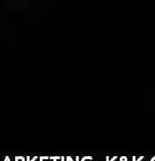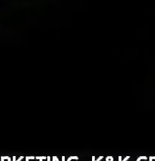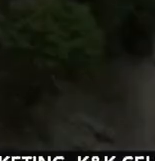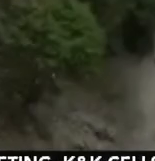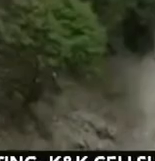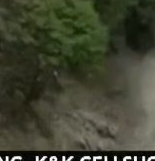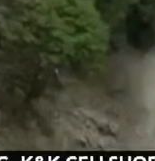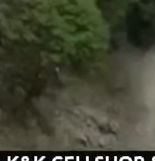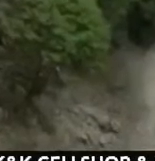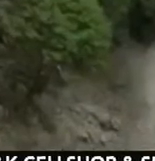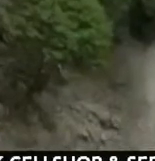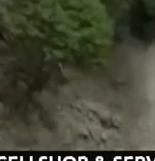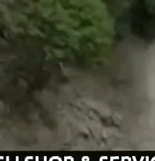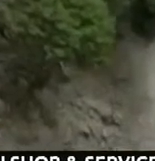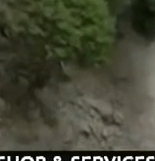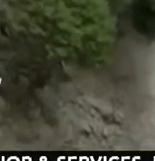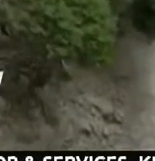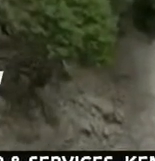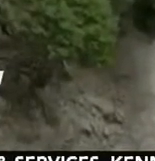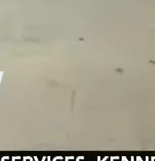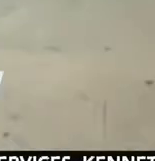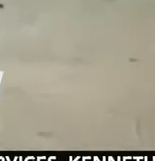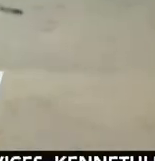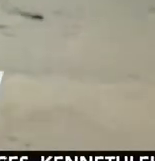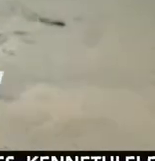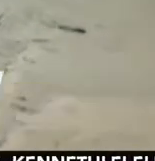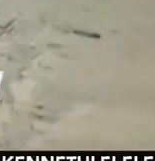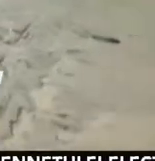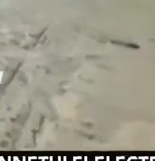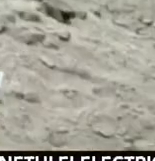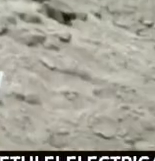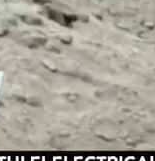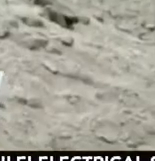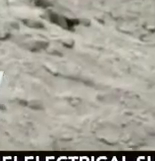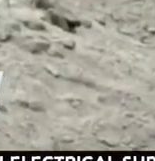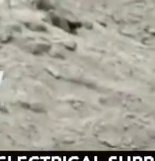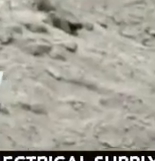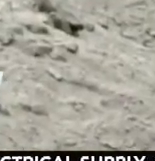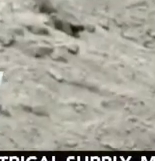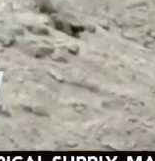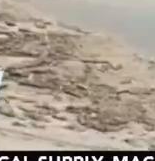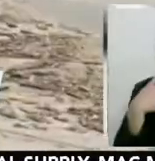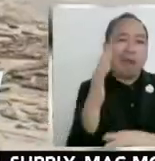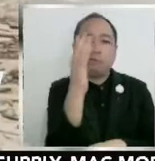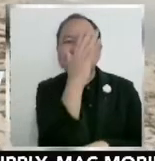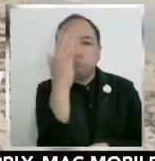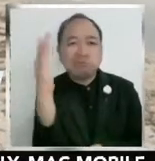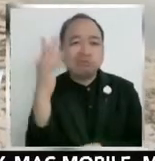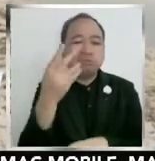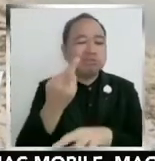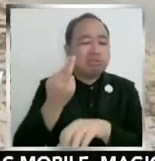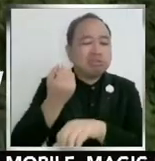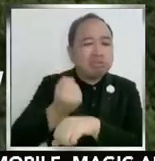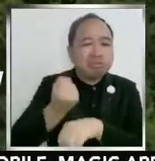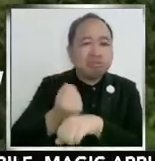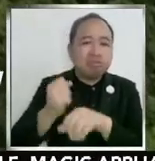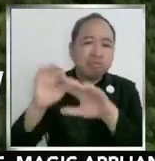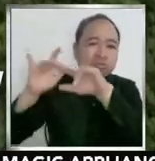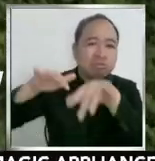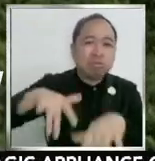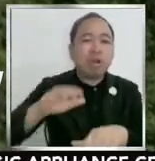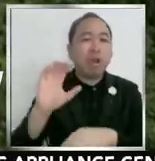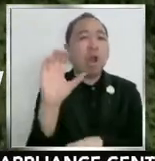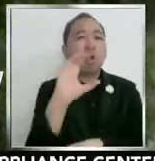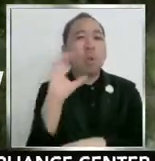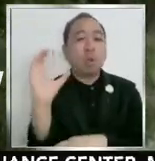Dahil sa matinding pag-ulan, nabalot na matinding putik, bato at mga sanga ng puno ang mga kalsada sa mabundok na Central Colombia. Pero